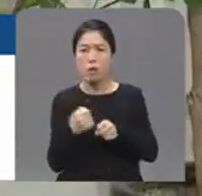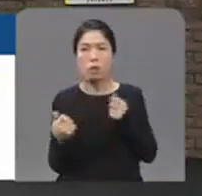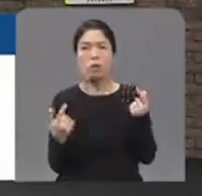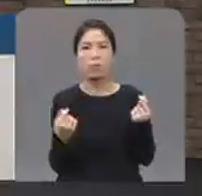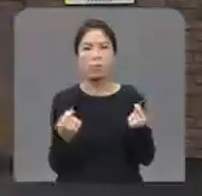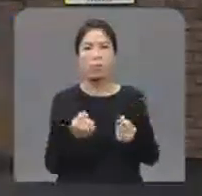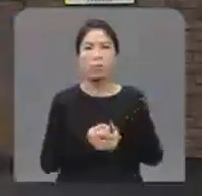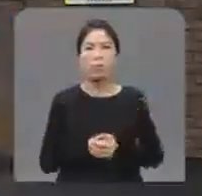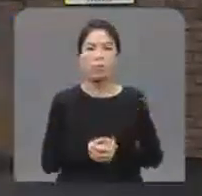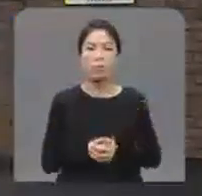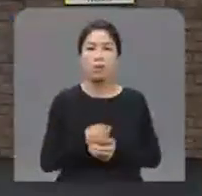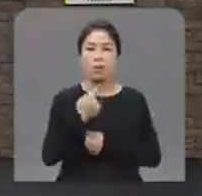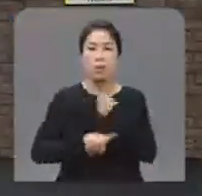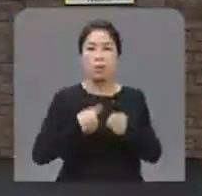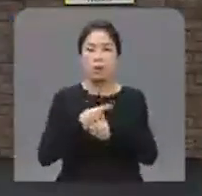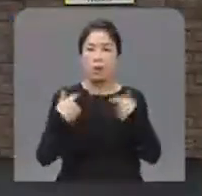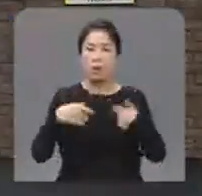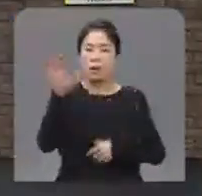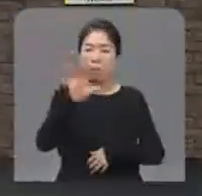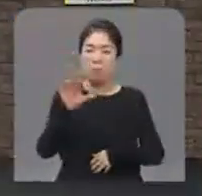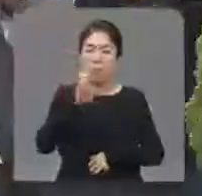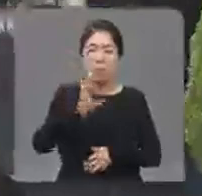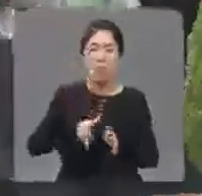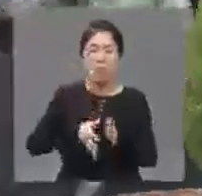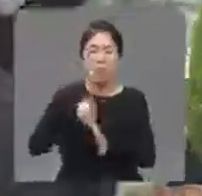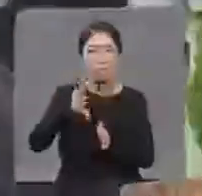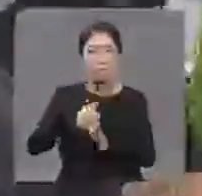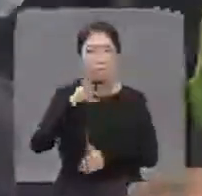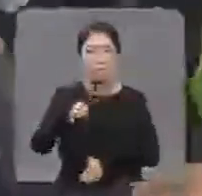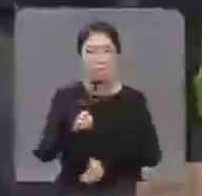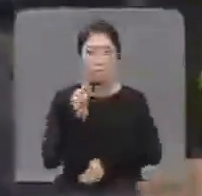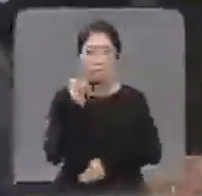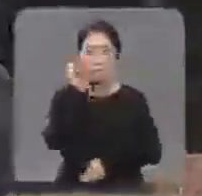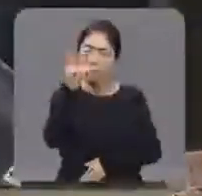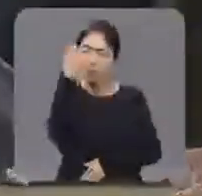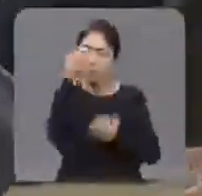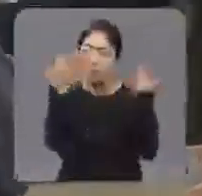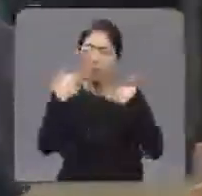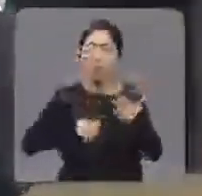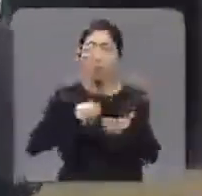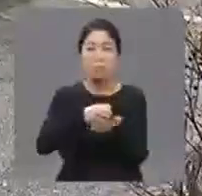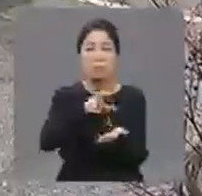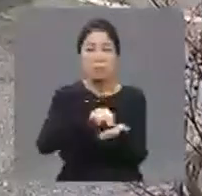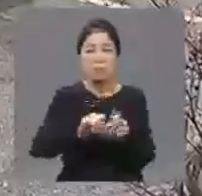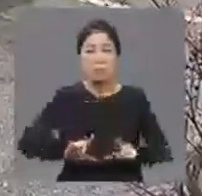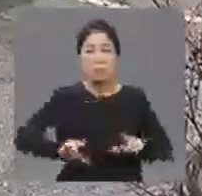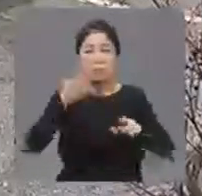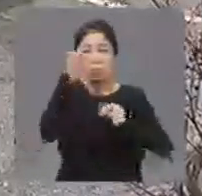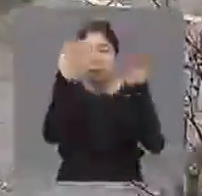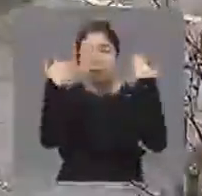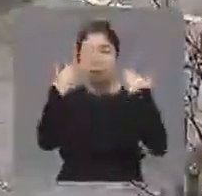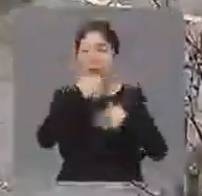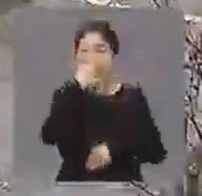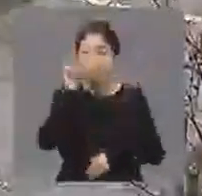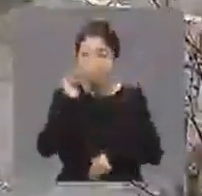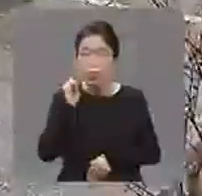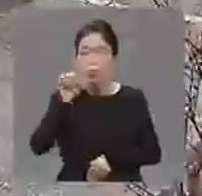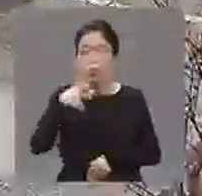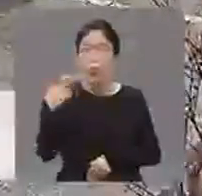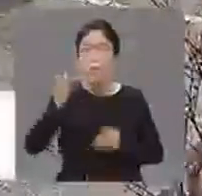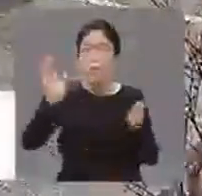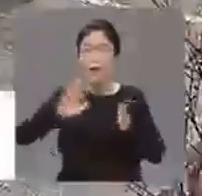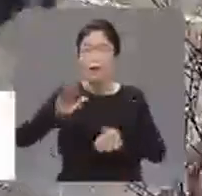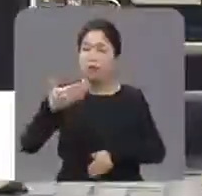당황스럽고. 해마다 반복되는 광주의 원거리 고교 배정 문제. 올해 고등학교가 크기 부족한 광산구